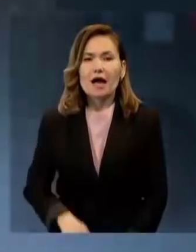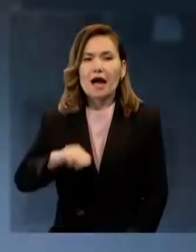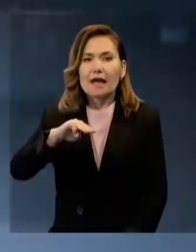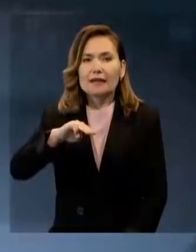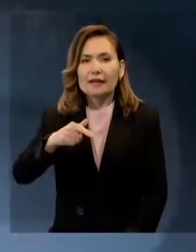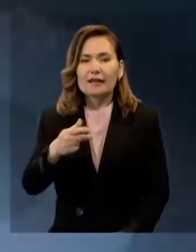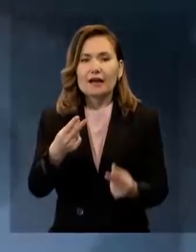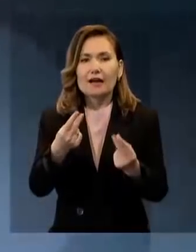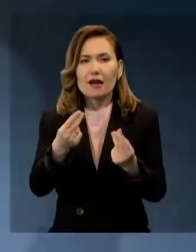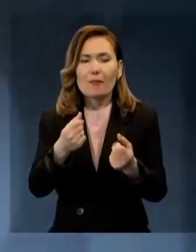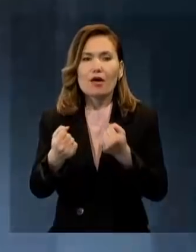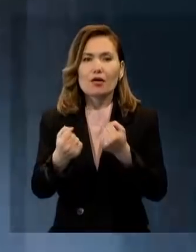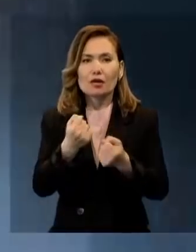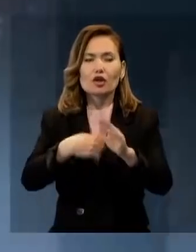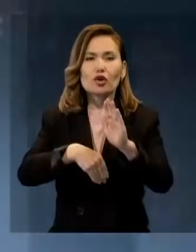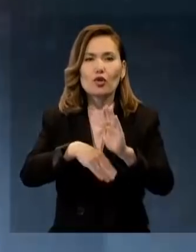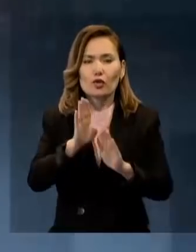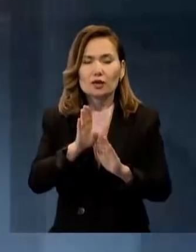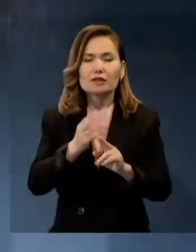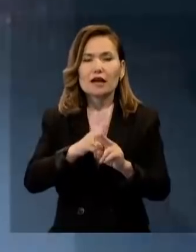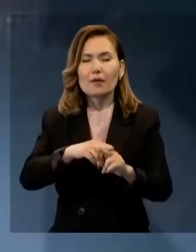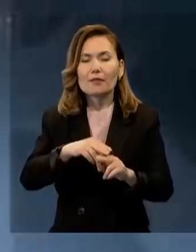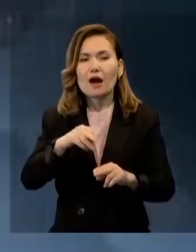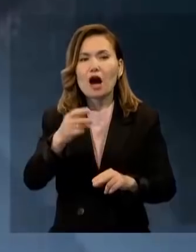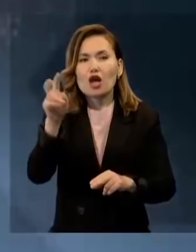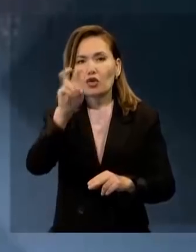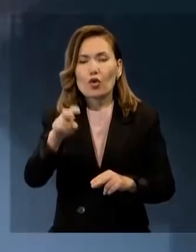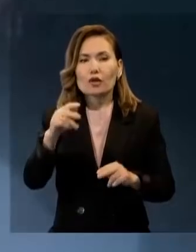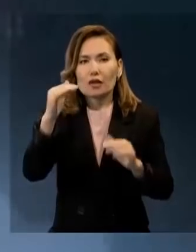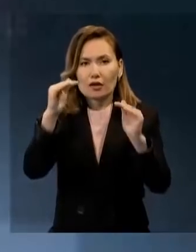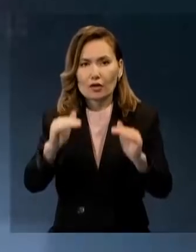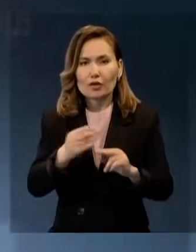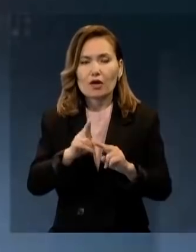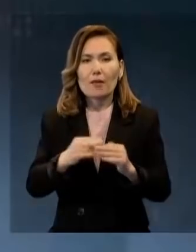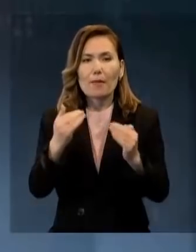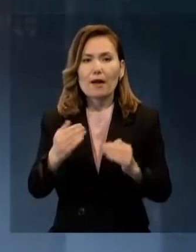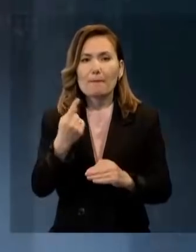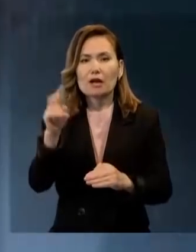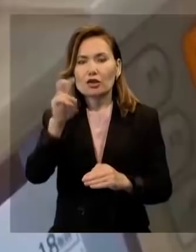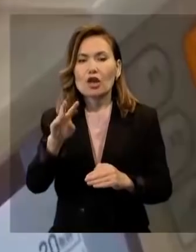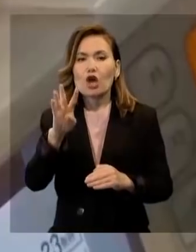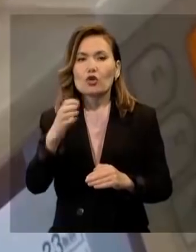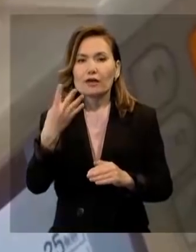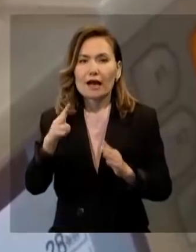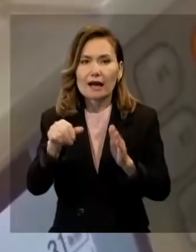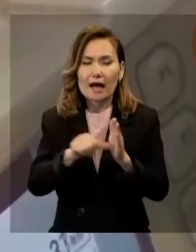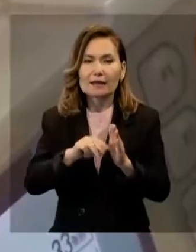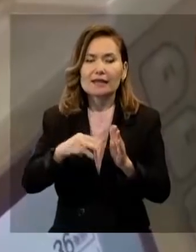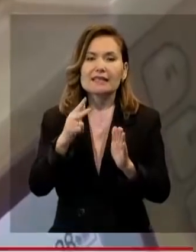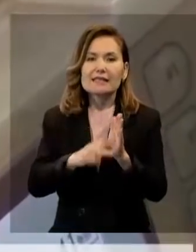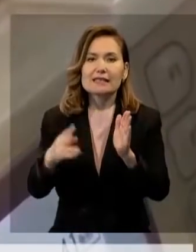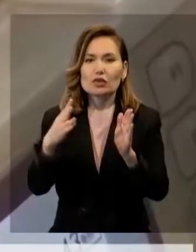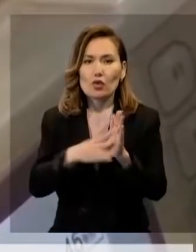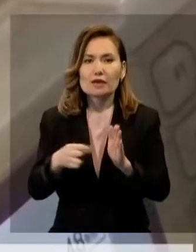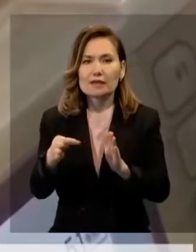Теңгеге шаққанда доллар арзандап жатыр. Қазақстан қор биржасының дерегіне сүйенсек, қазір 1 доллар 446 теңге